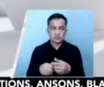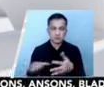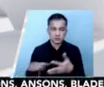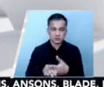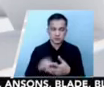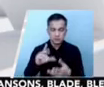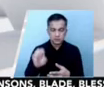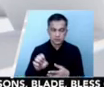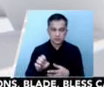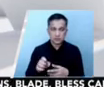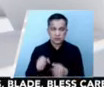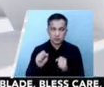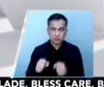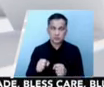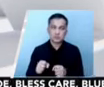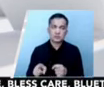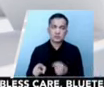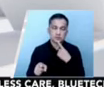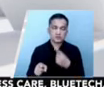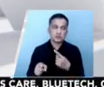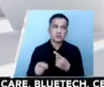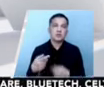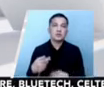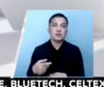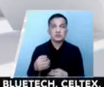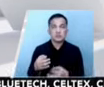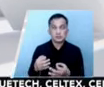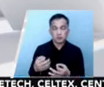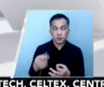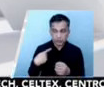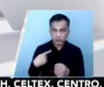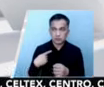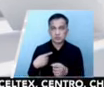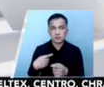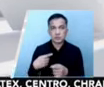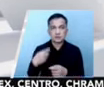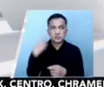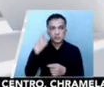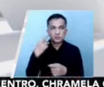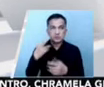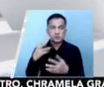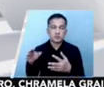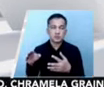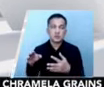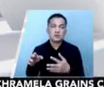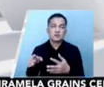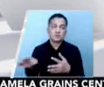mag-deploy doon. Dapat lang na bigyan ng cost ng support